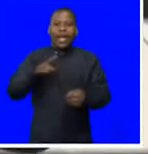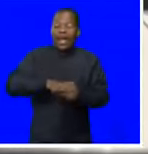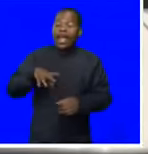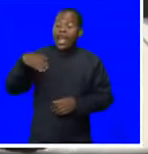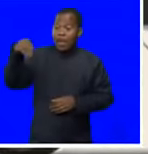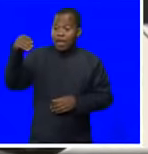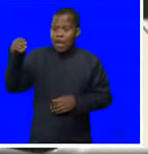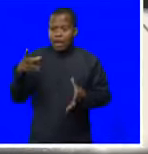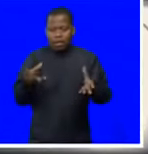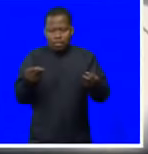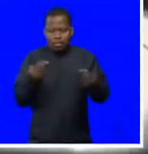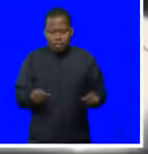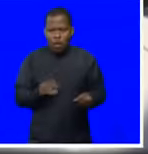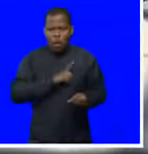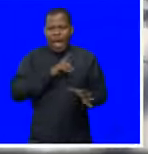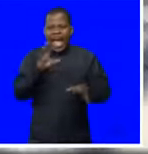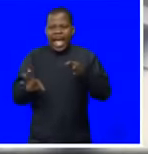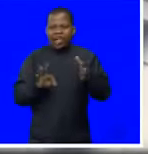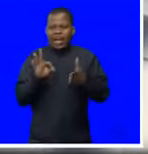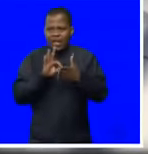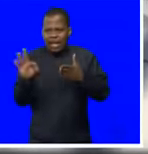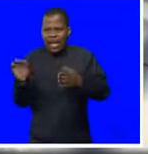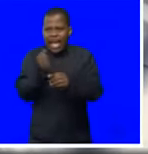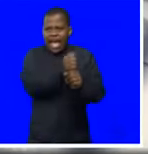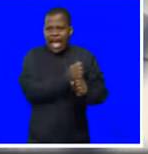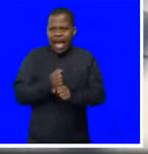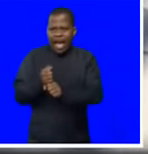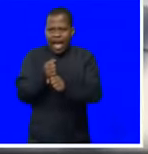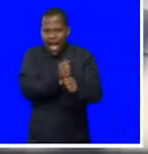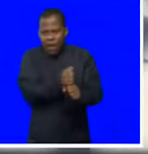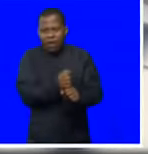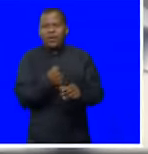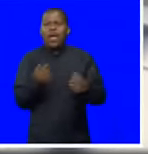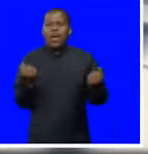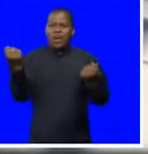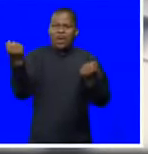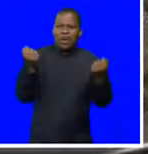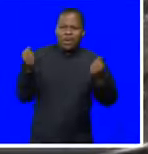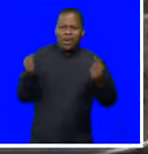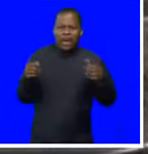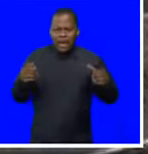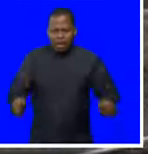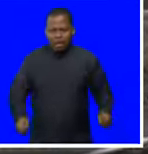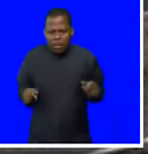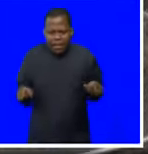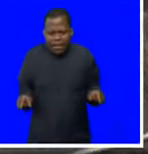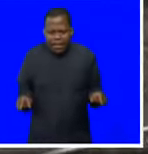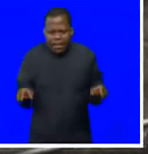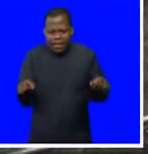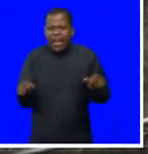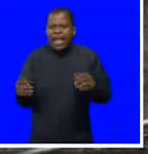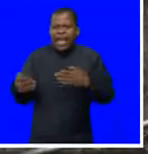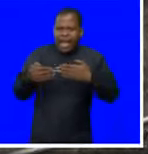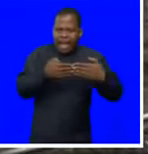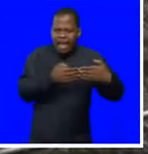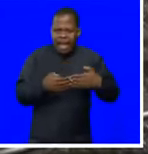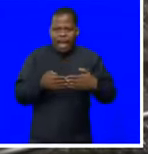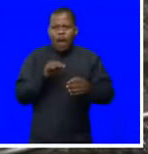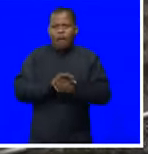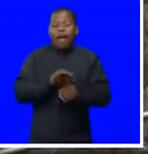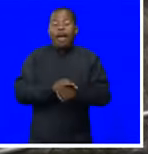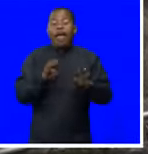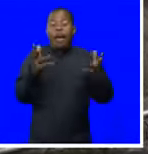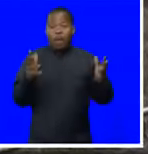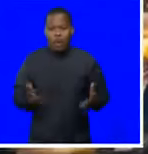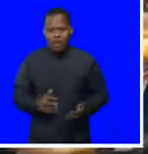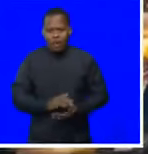maphepha bekanemibhalo lechaza kabandi ngako kuwela lapho kunajanjiwe sitimela khona. Tindzaba namuhla ngingugiyani Msibi